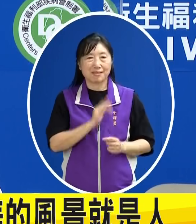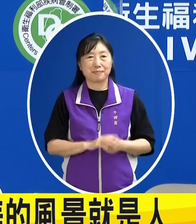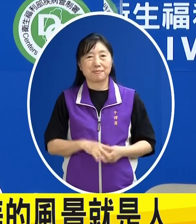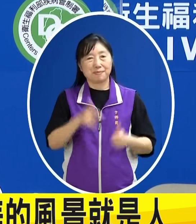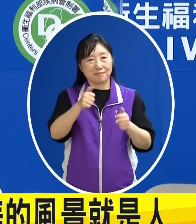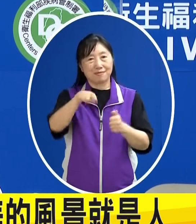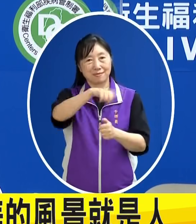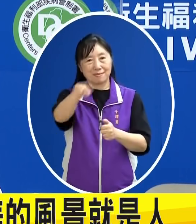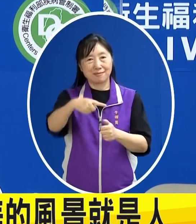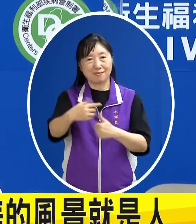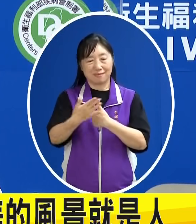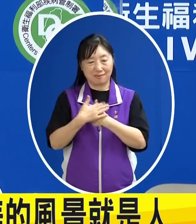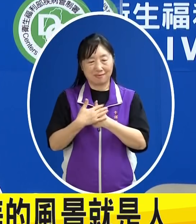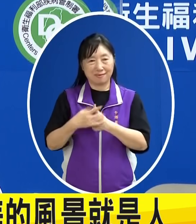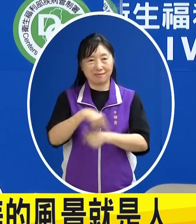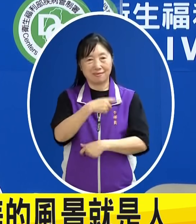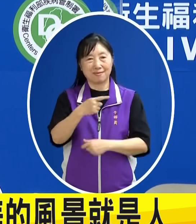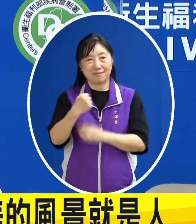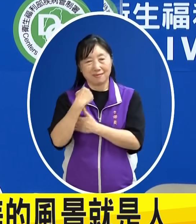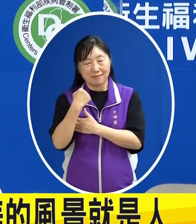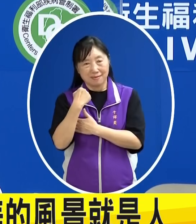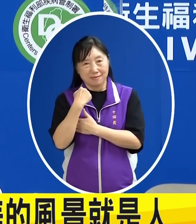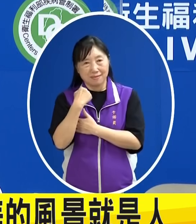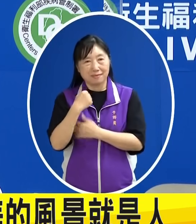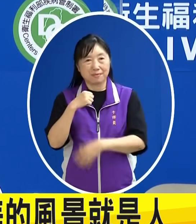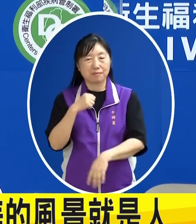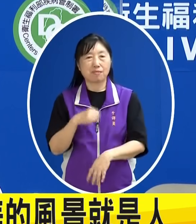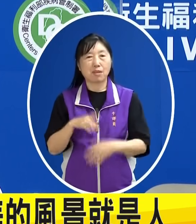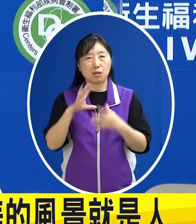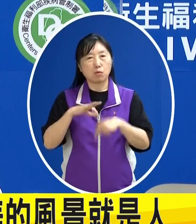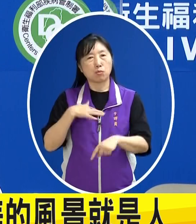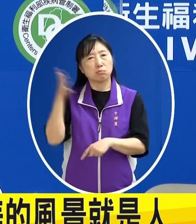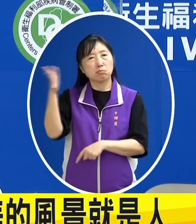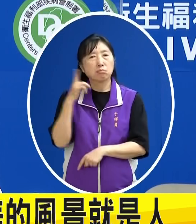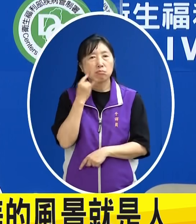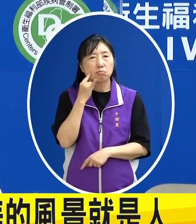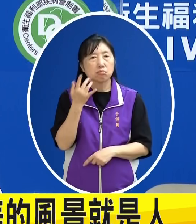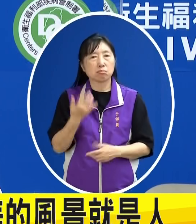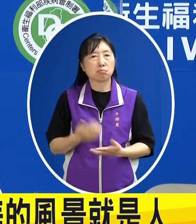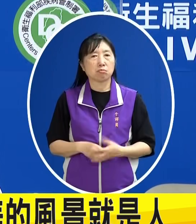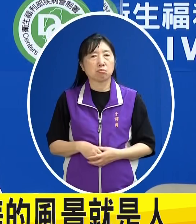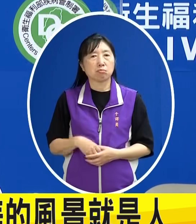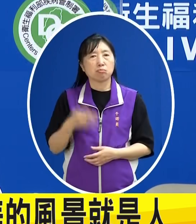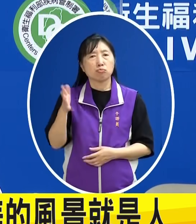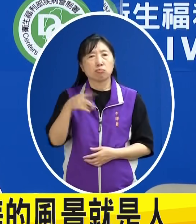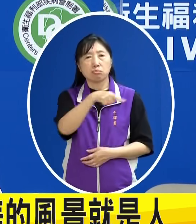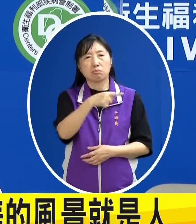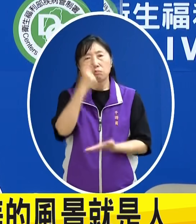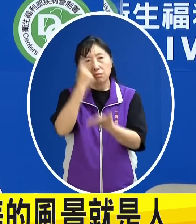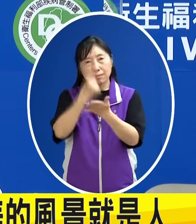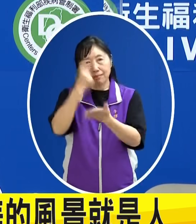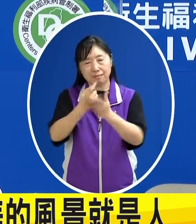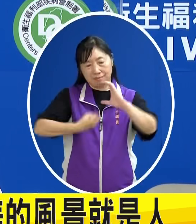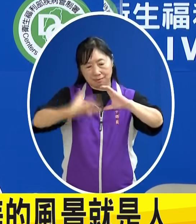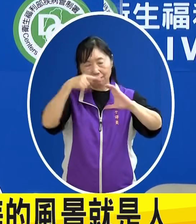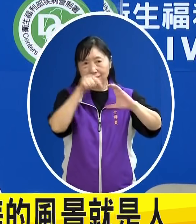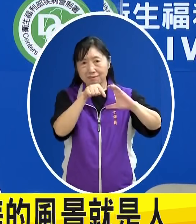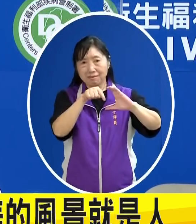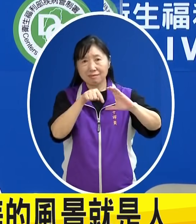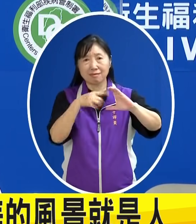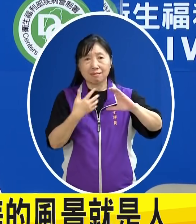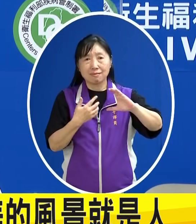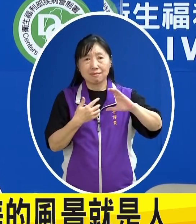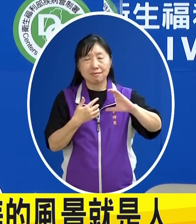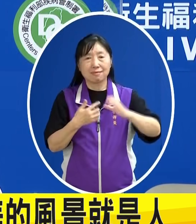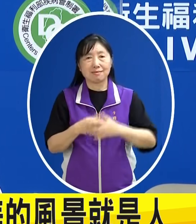们大家辛苦的努力。 好，现在我们看到的是指挥中心今天下午最新的记者会。那么刚刚呢是陈时中正在念一个小朋友写给他的